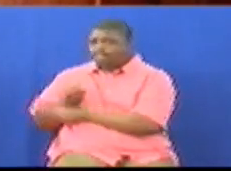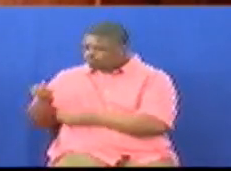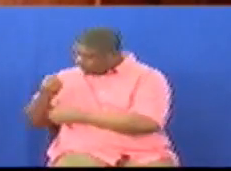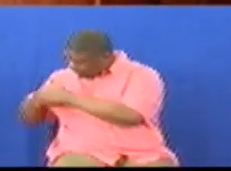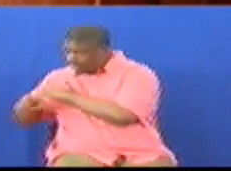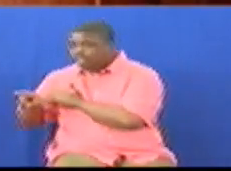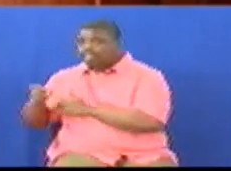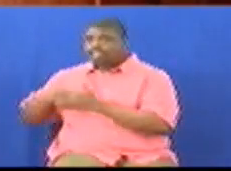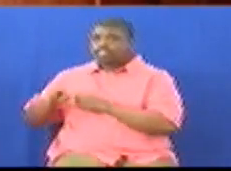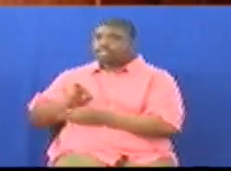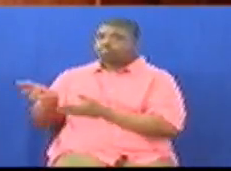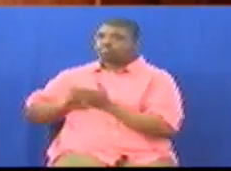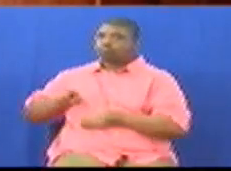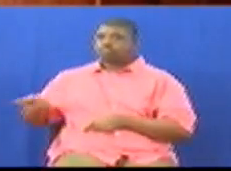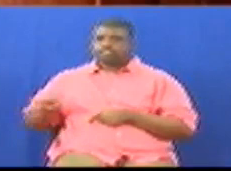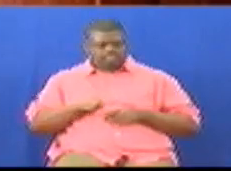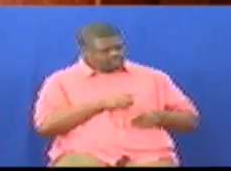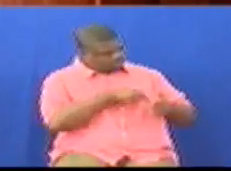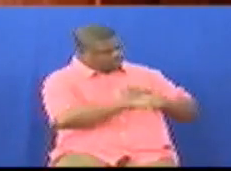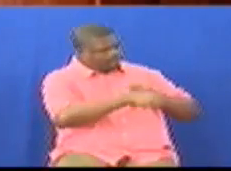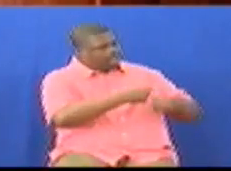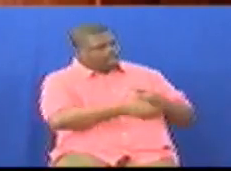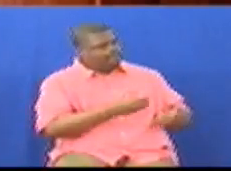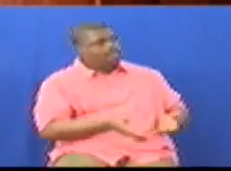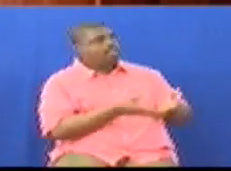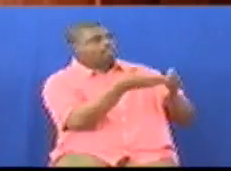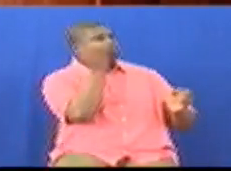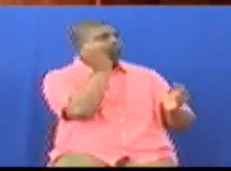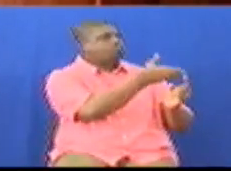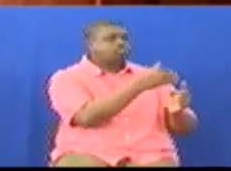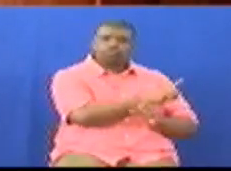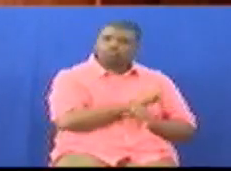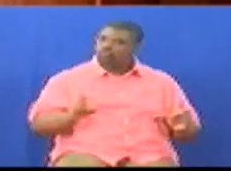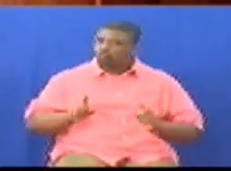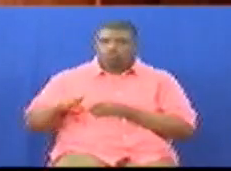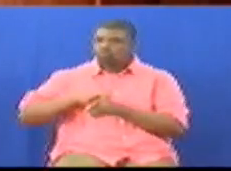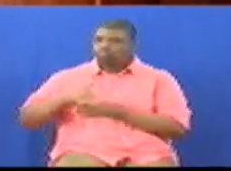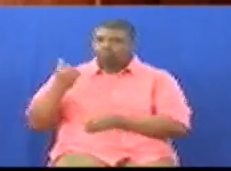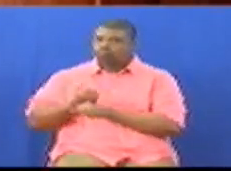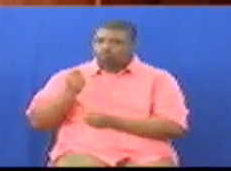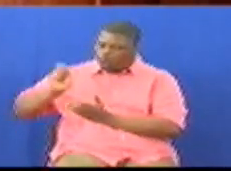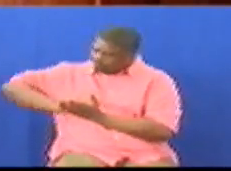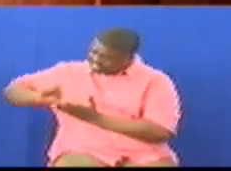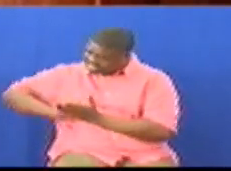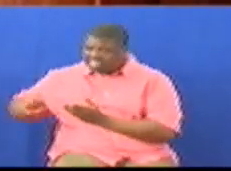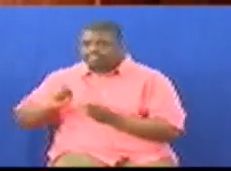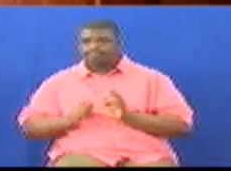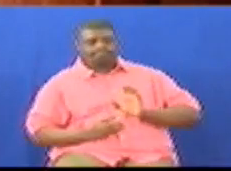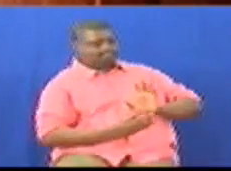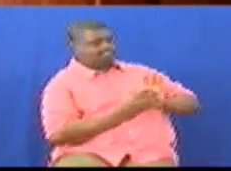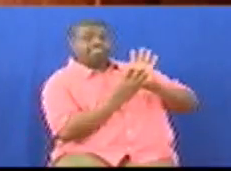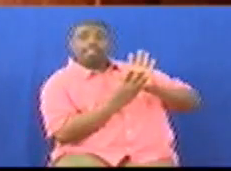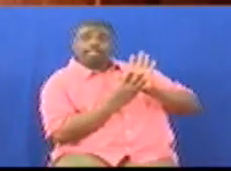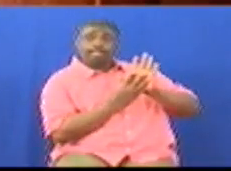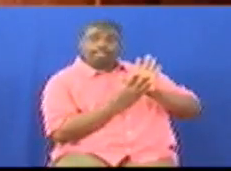katika halmashauri hizo kwenda kwenye miradi ya maendeleo iliyokusudiwa na sio kutumika kwenye shughuli za uendeshaji wa ofisi. 9. Serikali